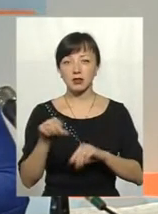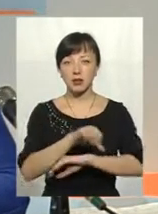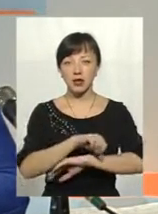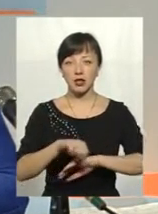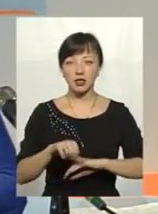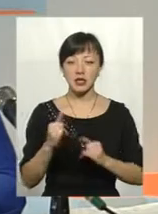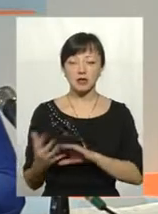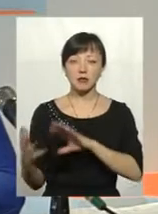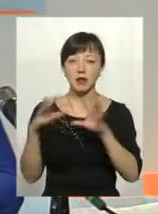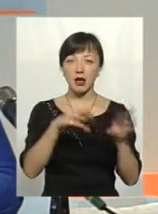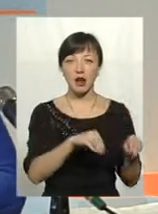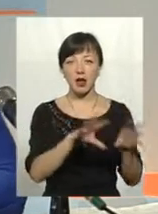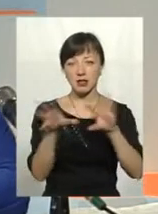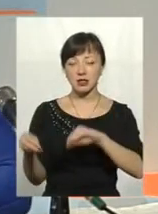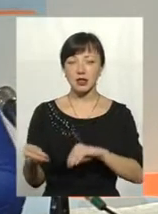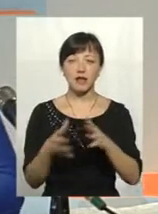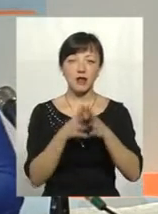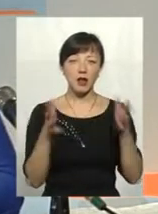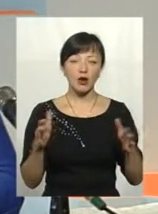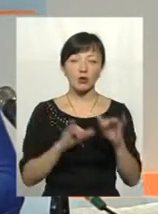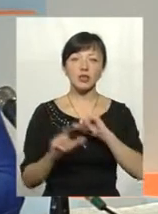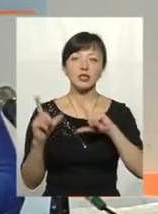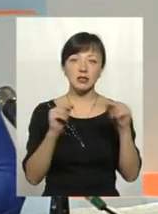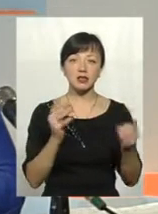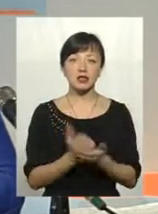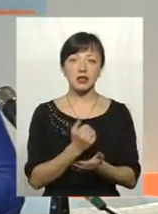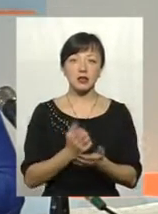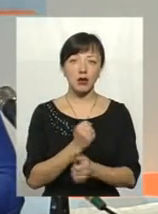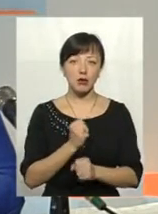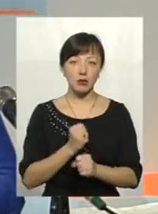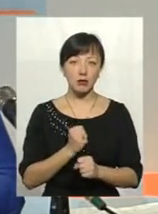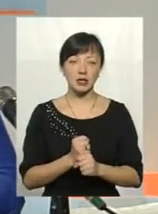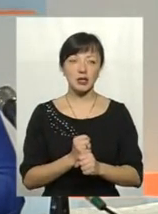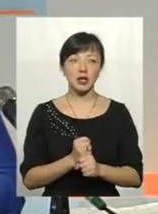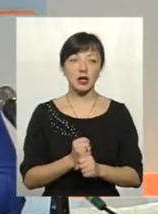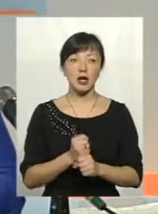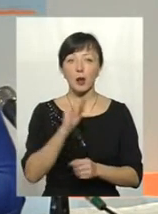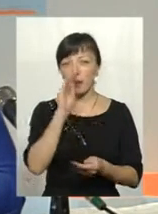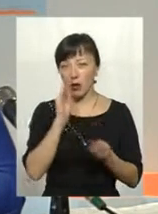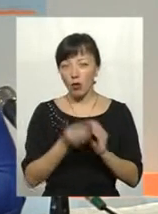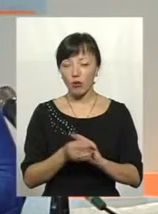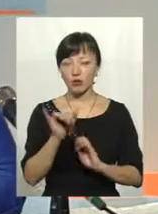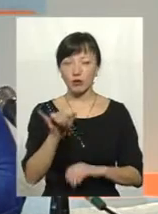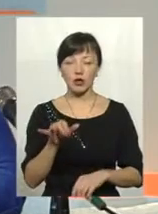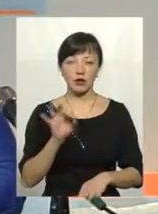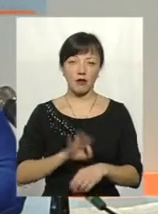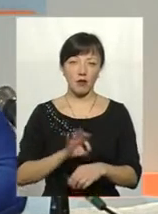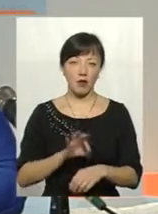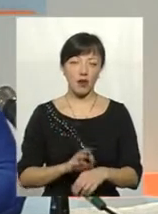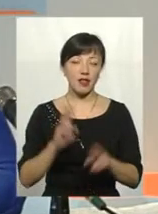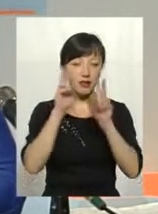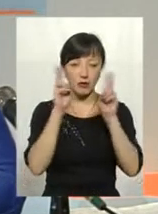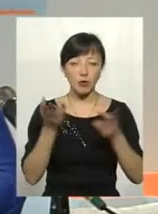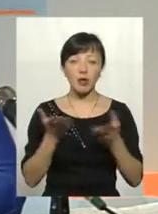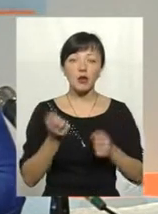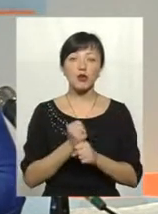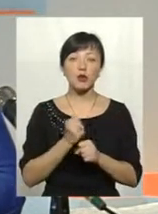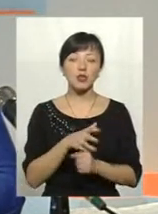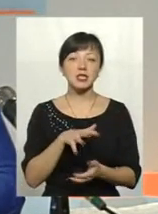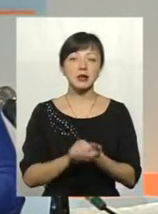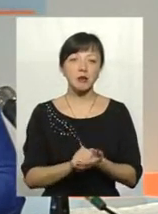зараз міграція досить велика, десь виїжджають на заробітки, приховують те, що вони хворі, і невідомо, якими роботами